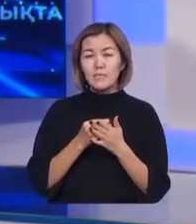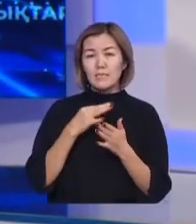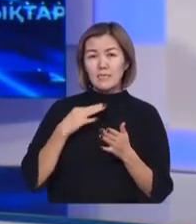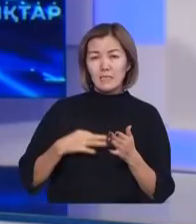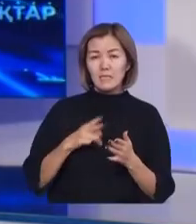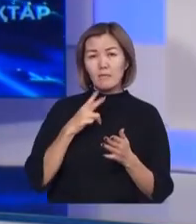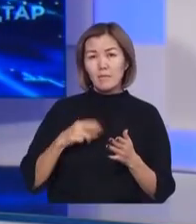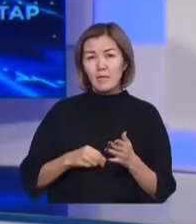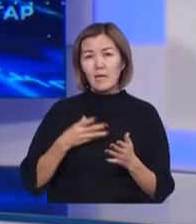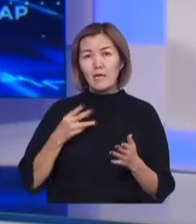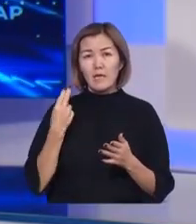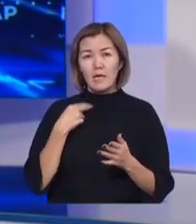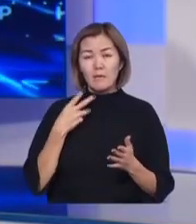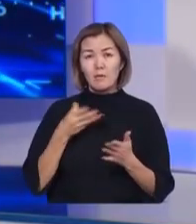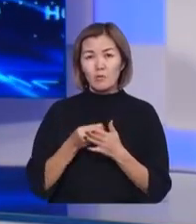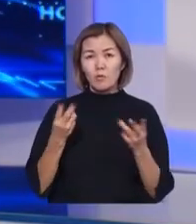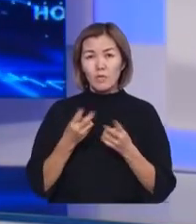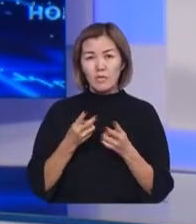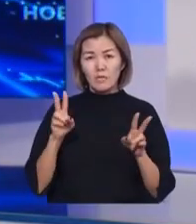атты тақырыпта кездесу семинар өтті.